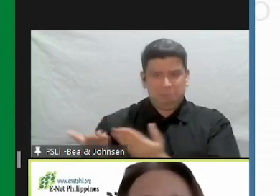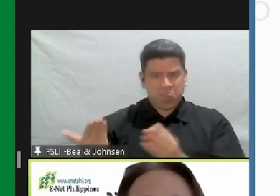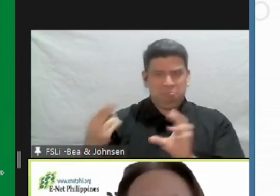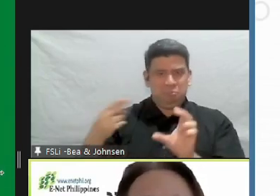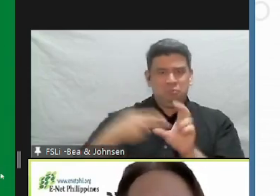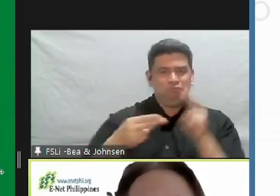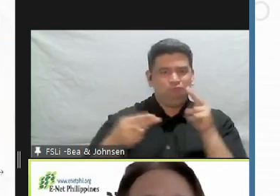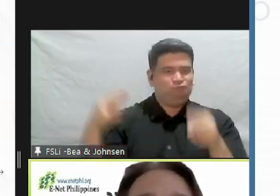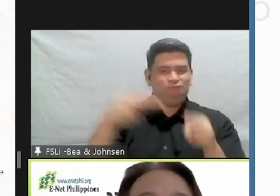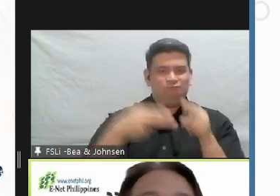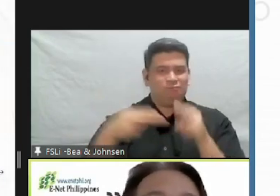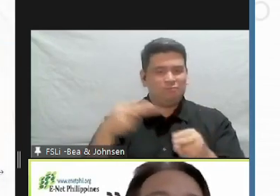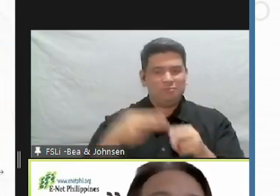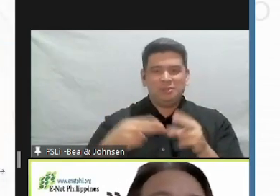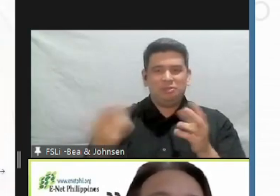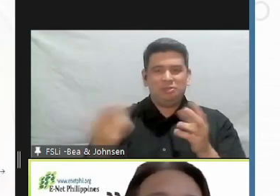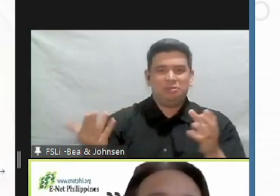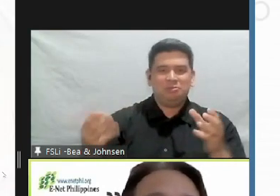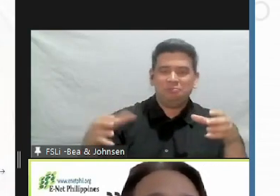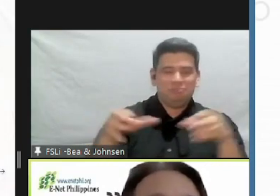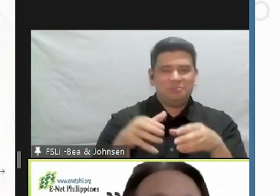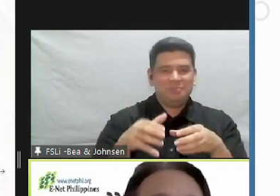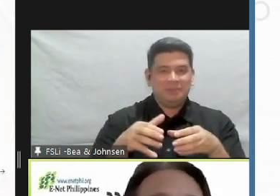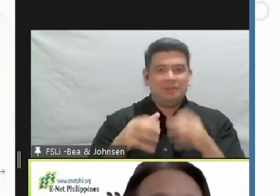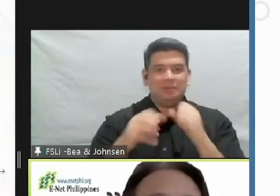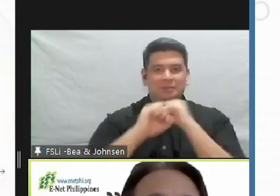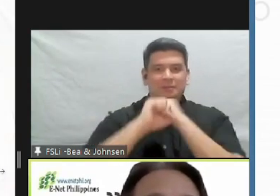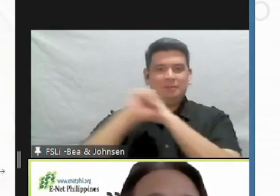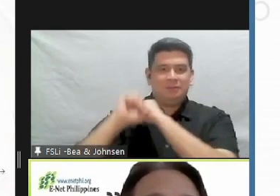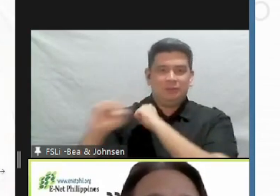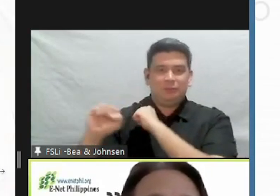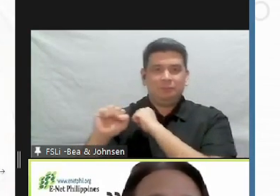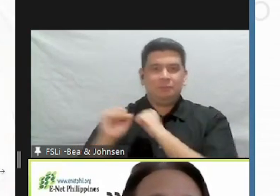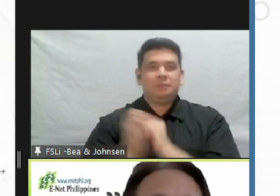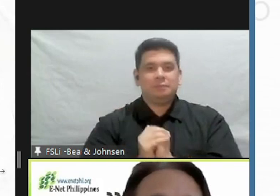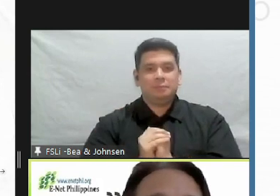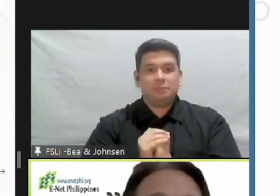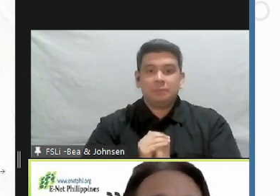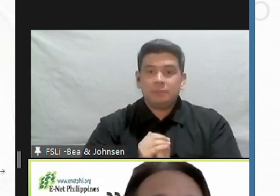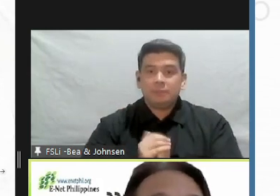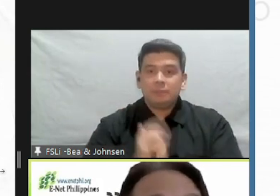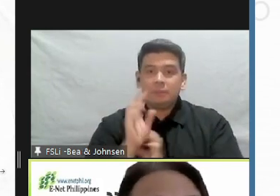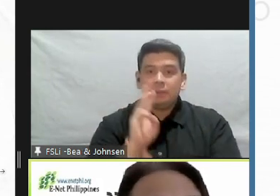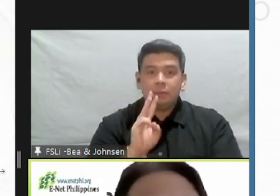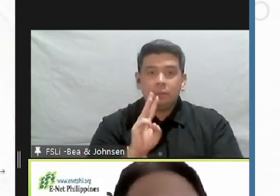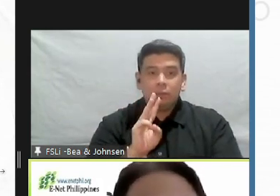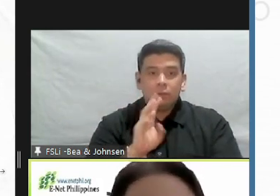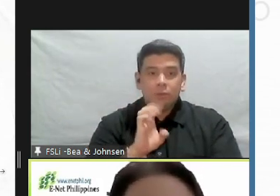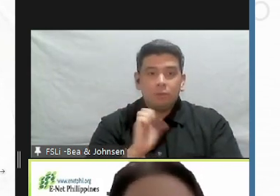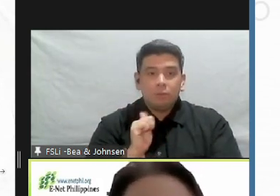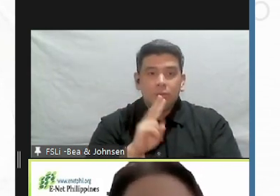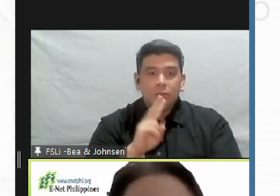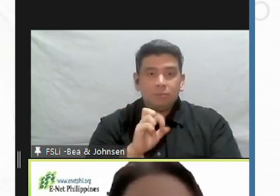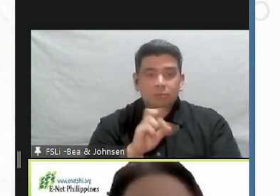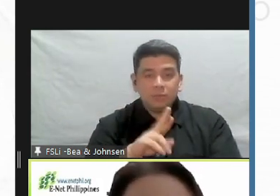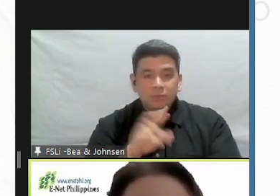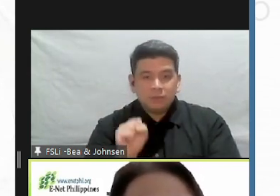mga advokasyang gaya ng MTB-MLE. Nandito rin ang Weavers of Tomorrow,